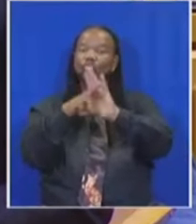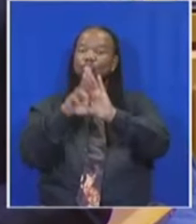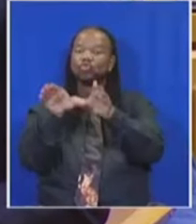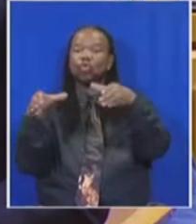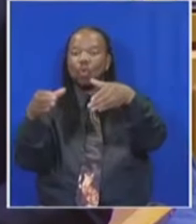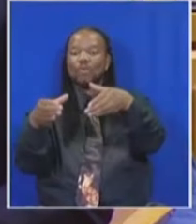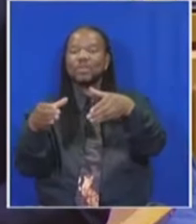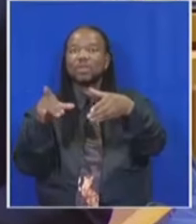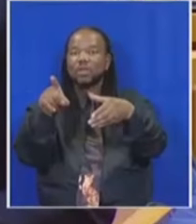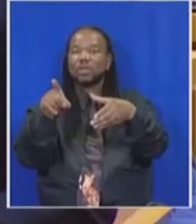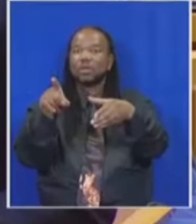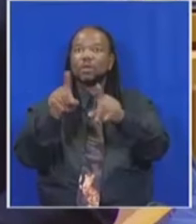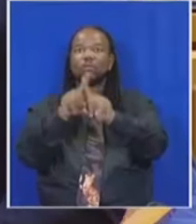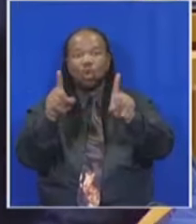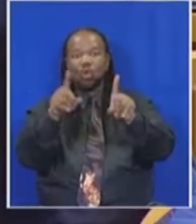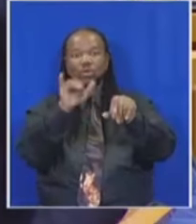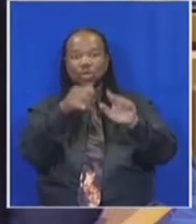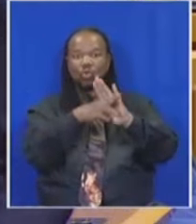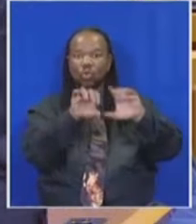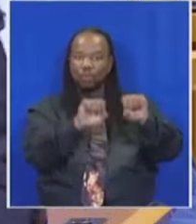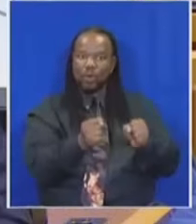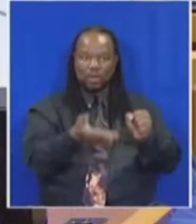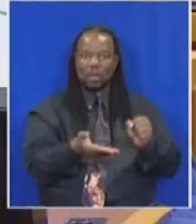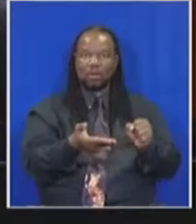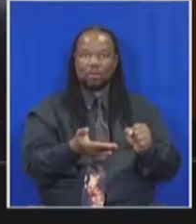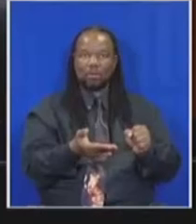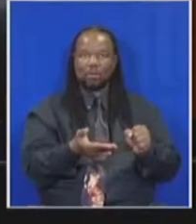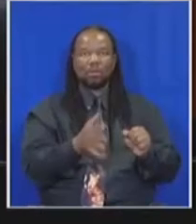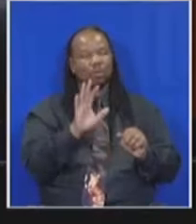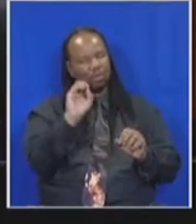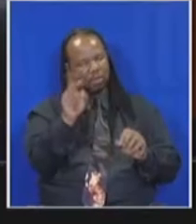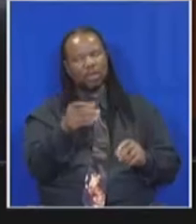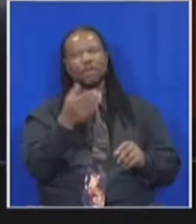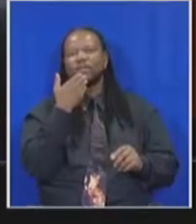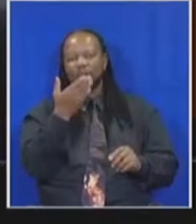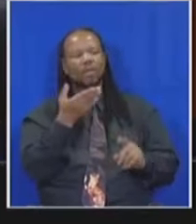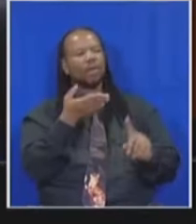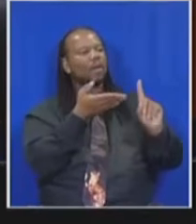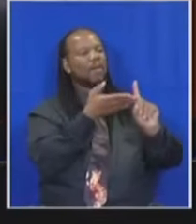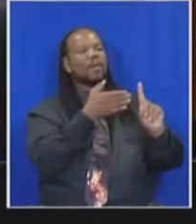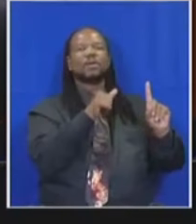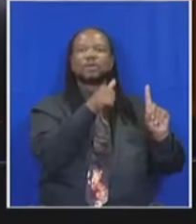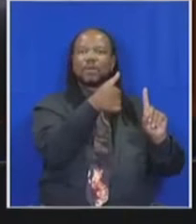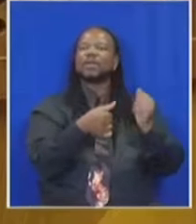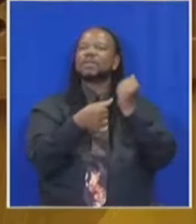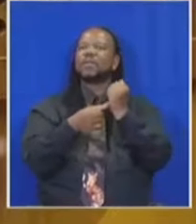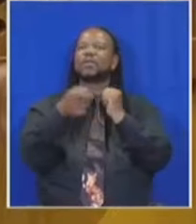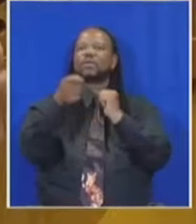kwawewewewewewewewewewewewewewewewewewewewewewewewewewewewewewewewewewewewewewewewewewewewewewewewewewewewewewewewewewewewewewewewewewewewewewewewewewewewewewewewewewewewewewewewewewewewewewewewewewewewewewewewewewewewewewewewewewewewewewewewewewewewewewewewewewewewewewewewewewewewewewewewewewewewewewewewewewewewewewewewewewewewewewewewewewewewewewewewewewewewewewewewewewewewewewewewewewewewewewewewewewewewewewewewewewewewewewewewewewewewewe Kwa hivyo, kwa